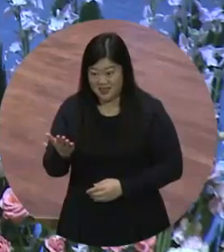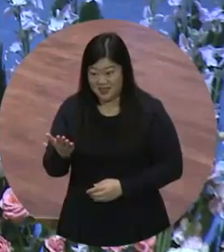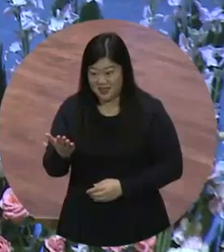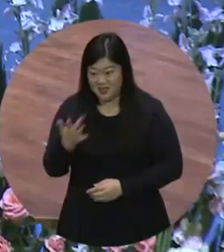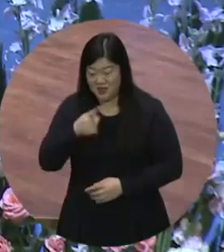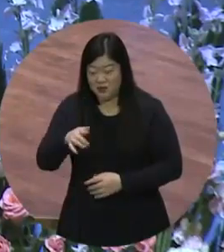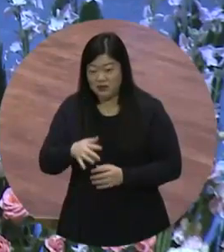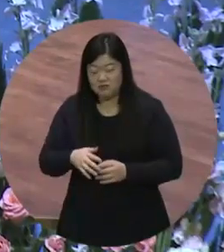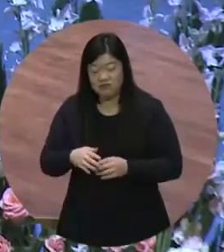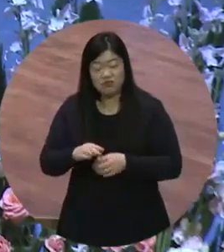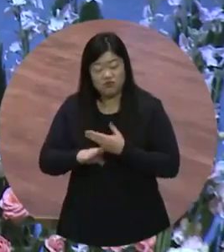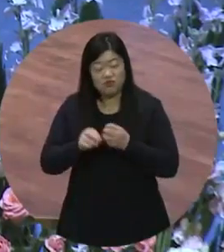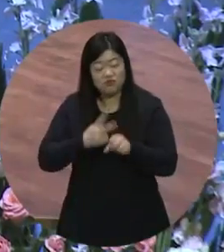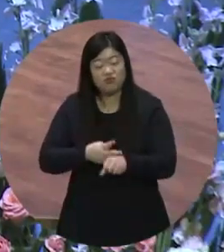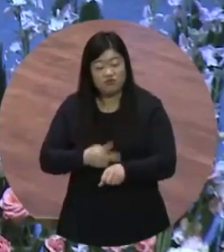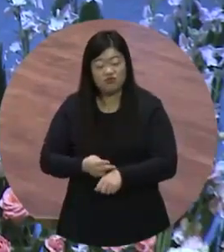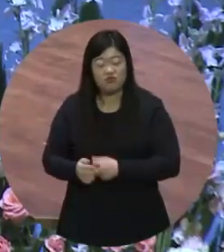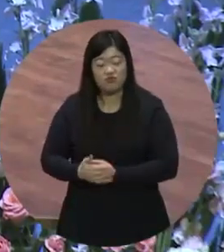별로입니까?